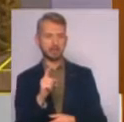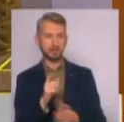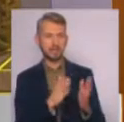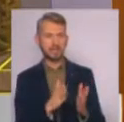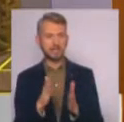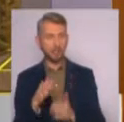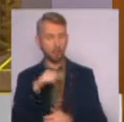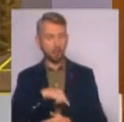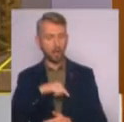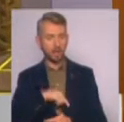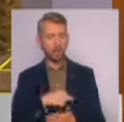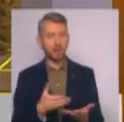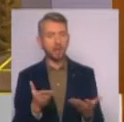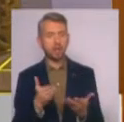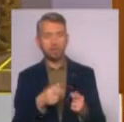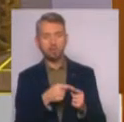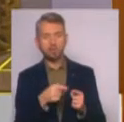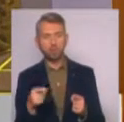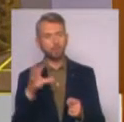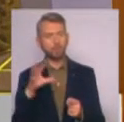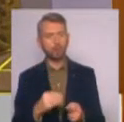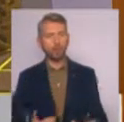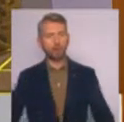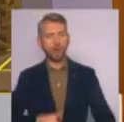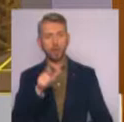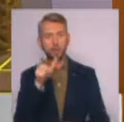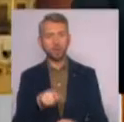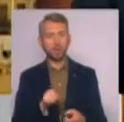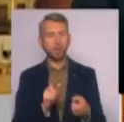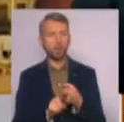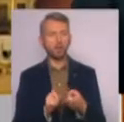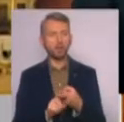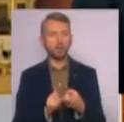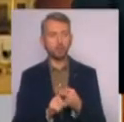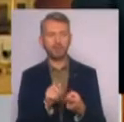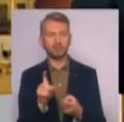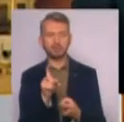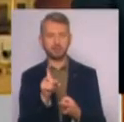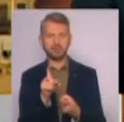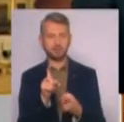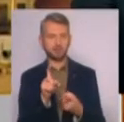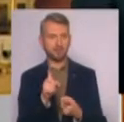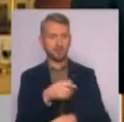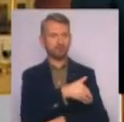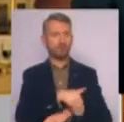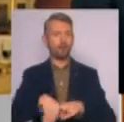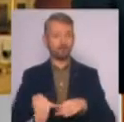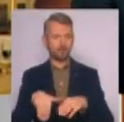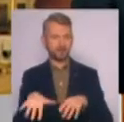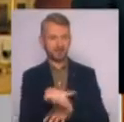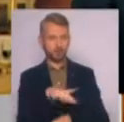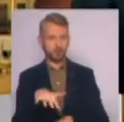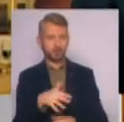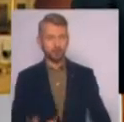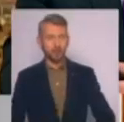систем організму, яка протягом всього життя людини контактує з зовнішнім середовищем. Тобто, життя